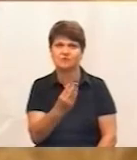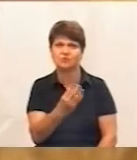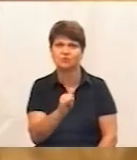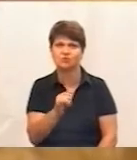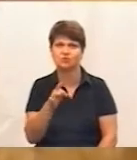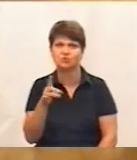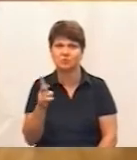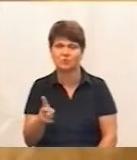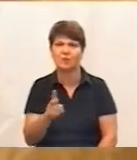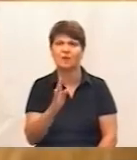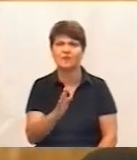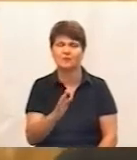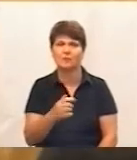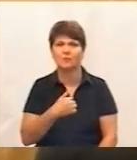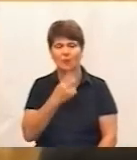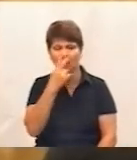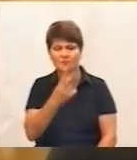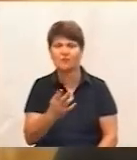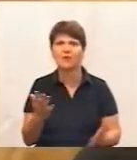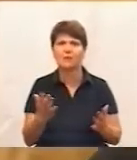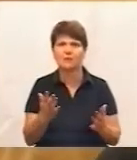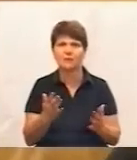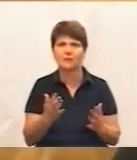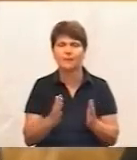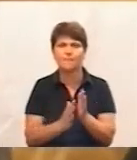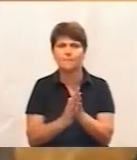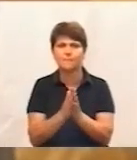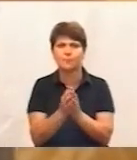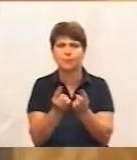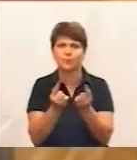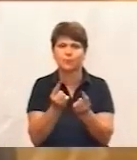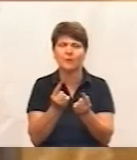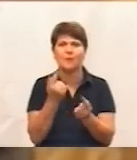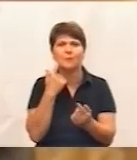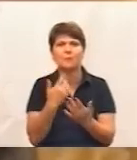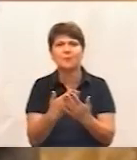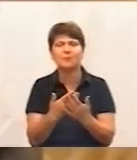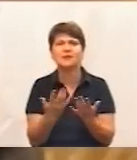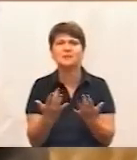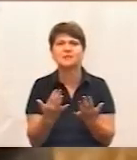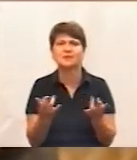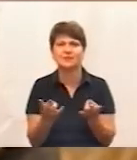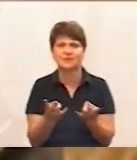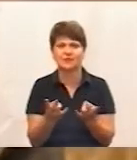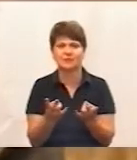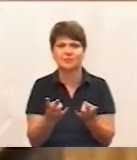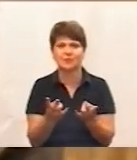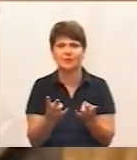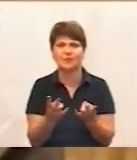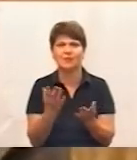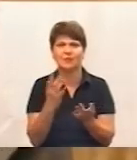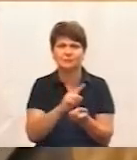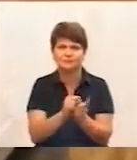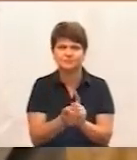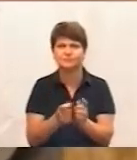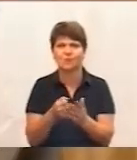Я дивлюся, який налив зерна і скільки ще приблизно треба її дозрівати до